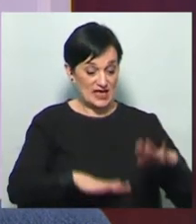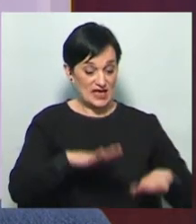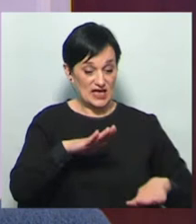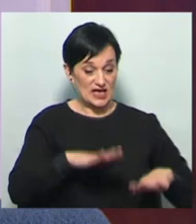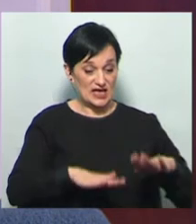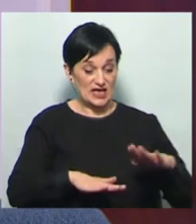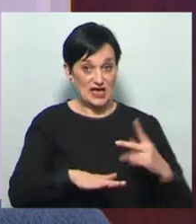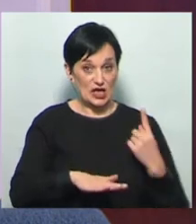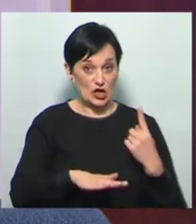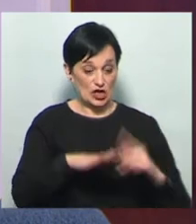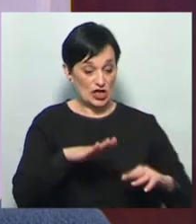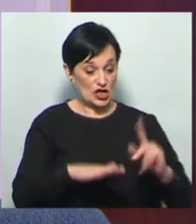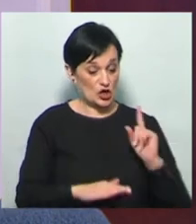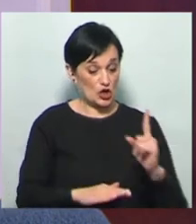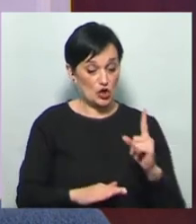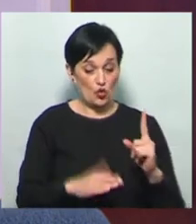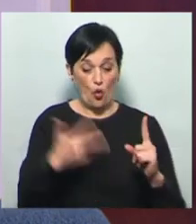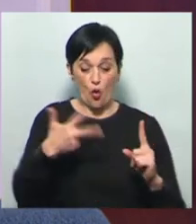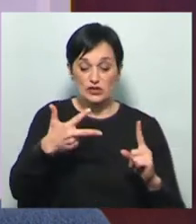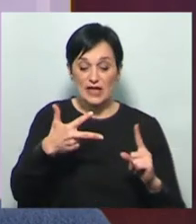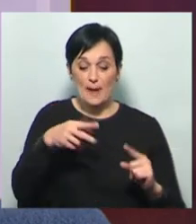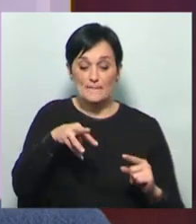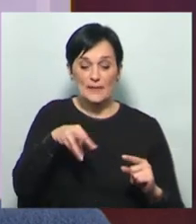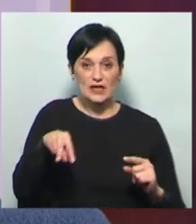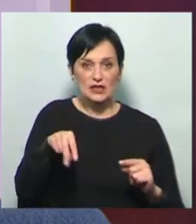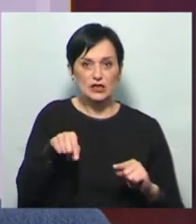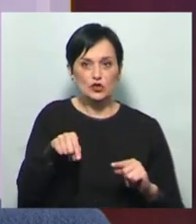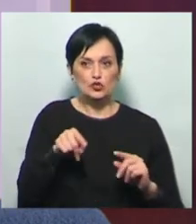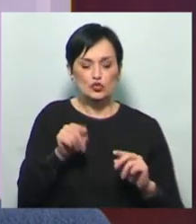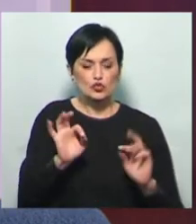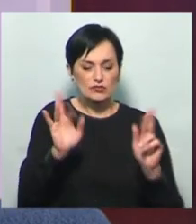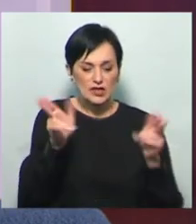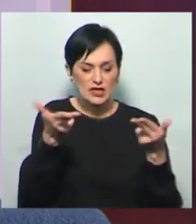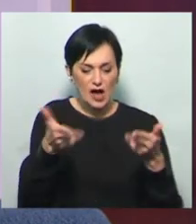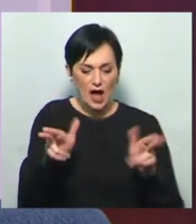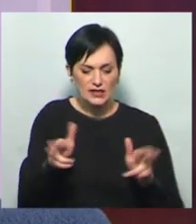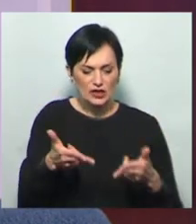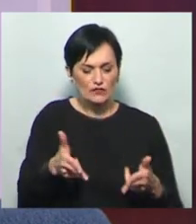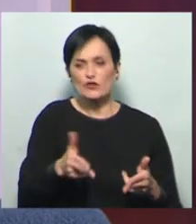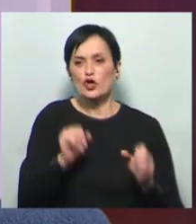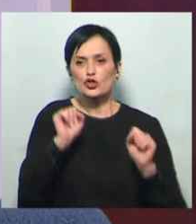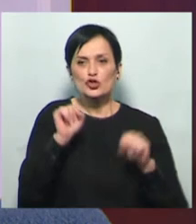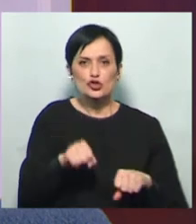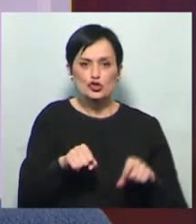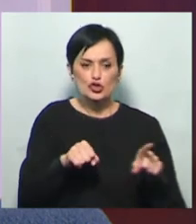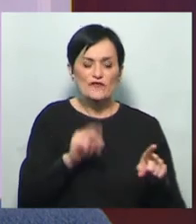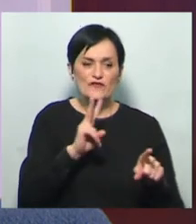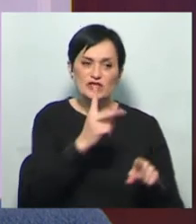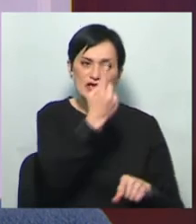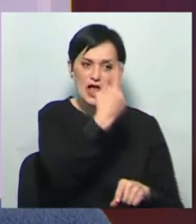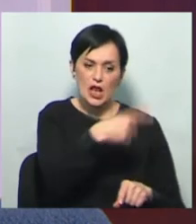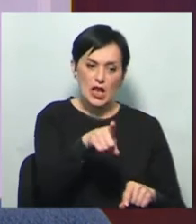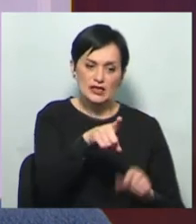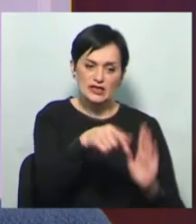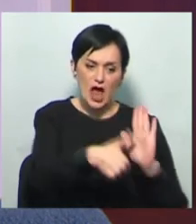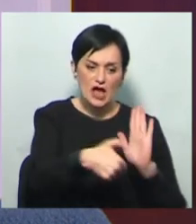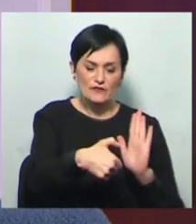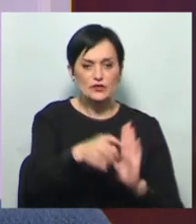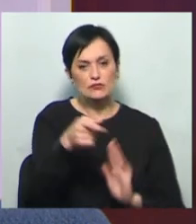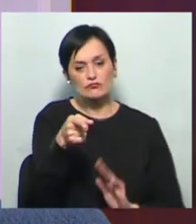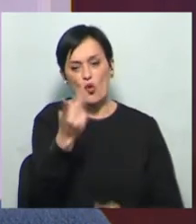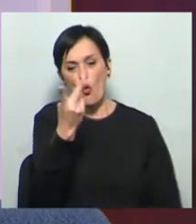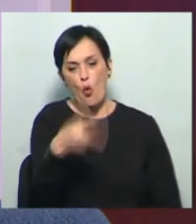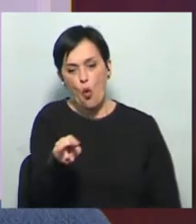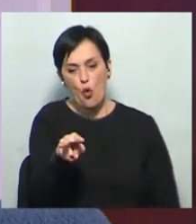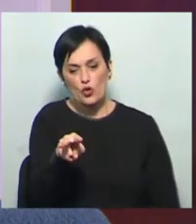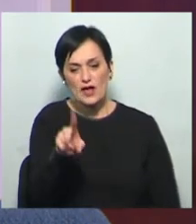30 მილილიტრი იქნებოდა ოპტიმალური გადათვლა, იმიტომ რომ ვიღაცისთვის ეს შეიძლება იყოს ლიტრი და 600, ვიღაცისთვის შეიძლება იყოს 2 ლიტრი